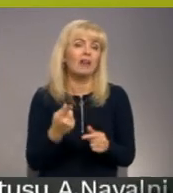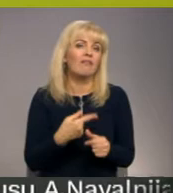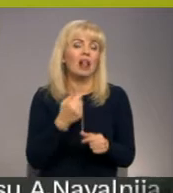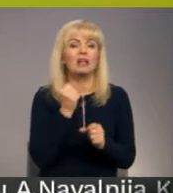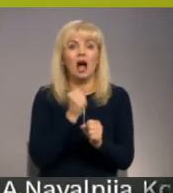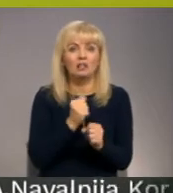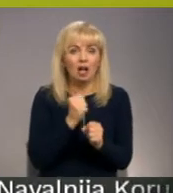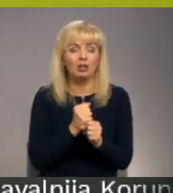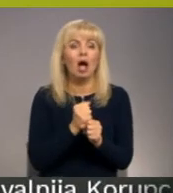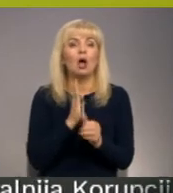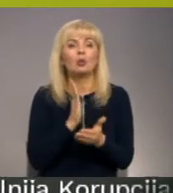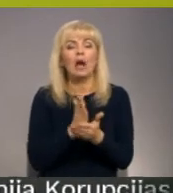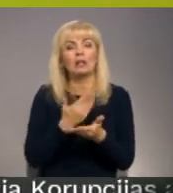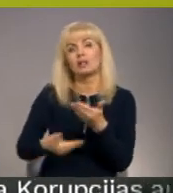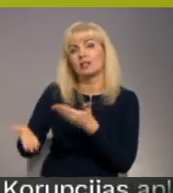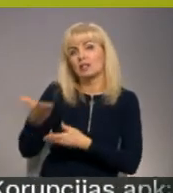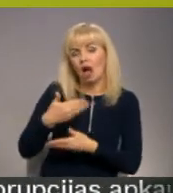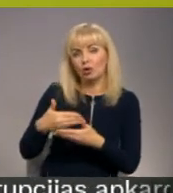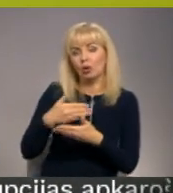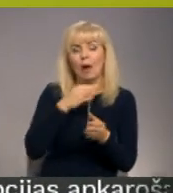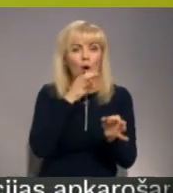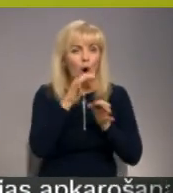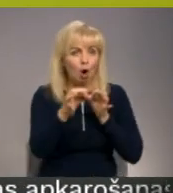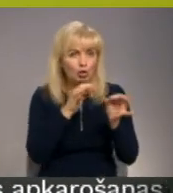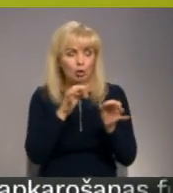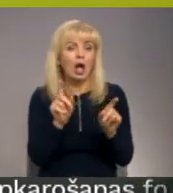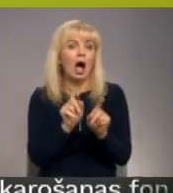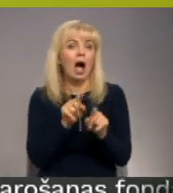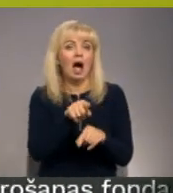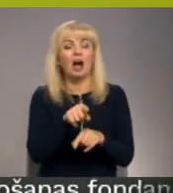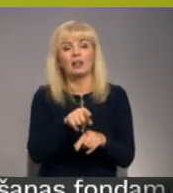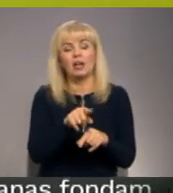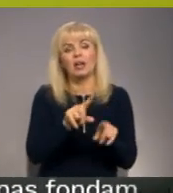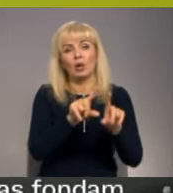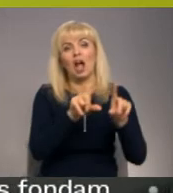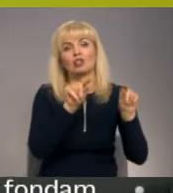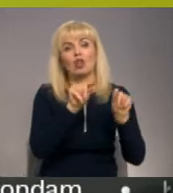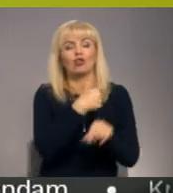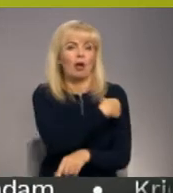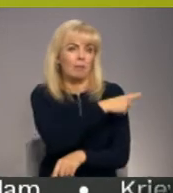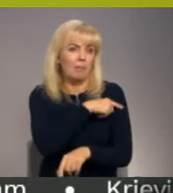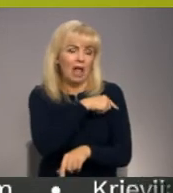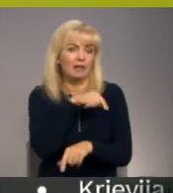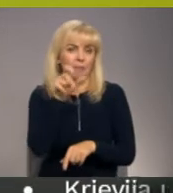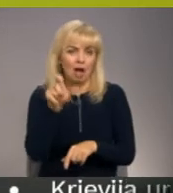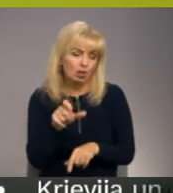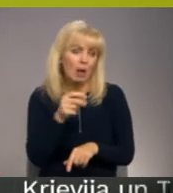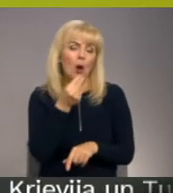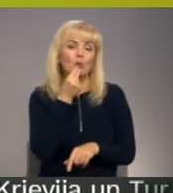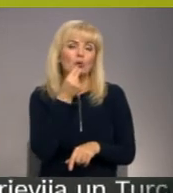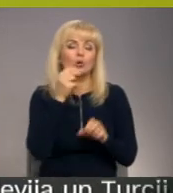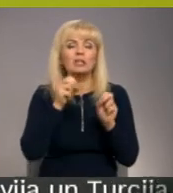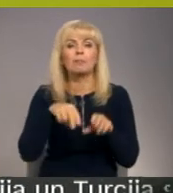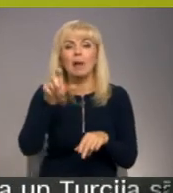kas notiek arī sadarbībā, konsultējoties gan ar iestāžu medmāsām, gan arī ar uzturu speciālistiem, vēl